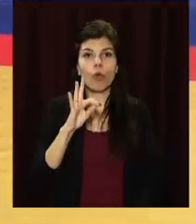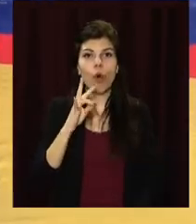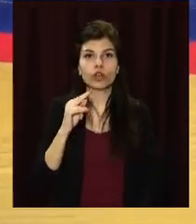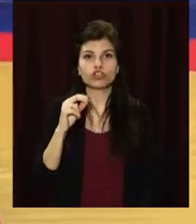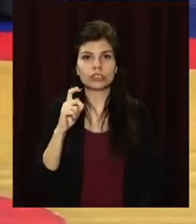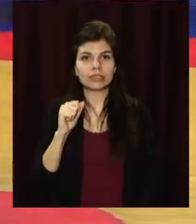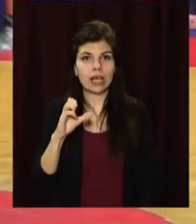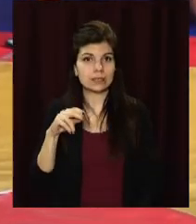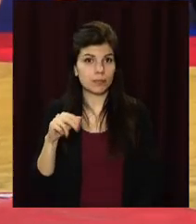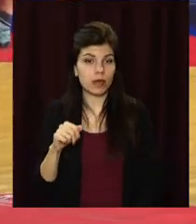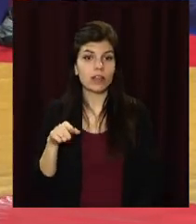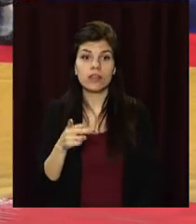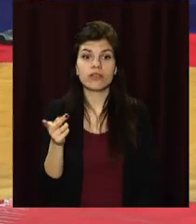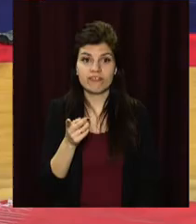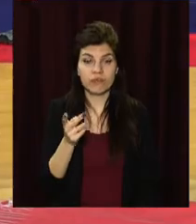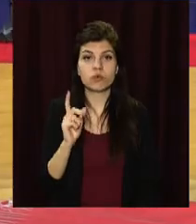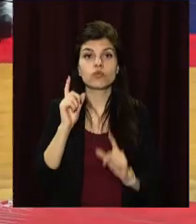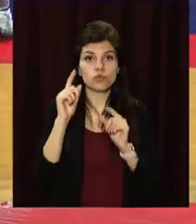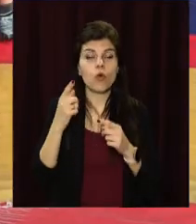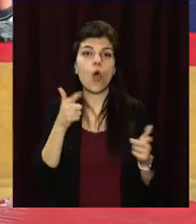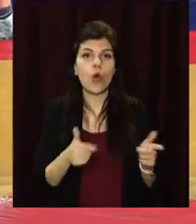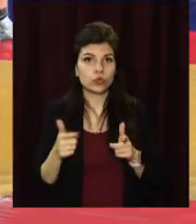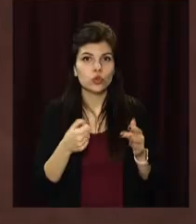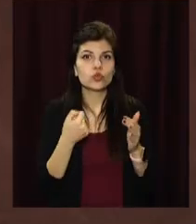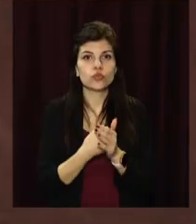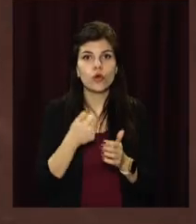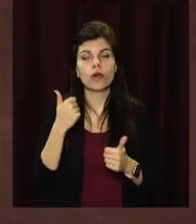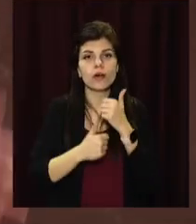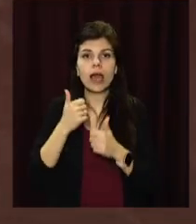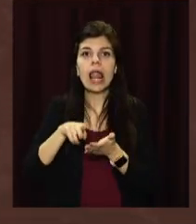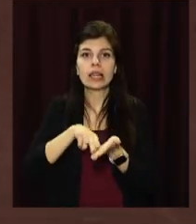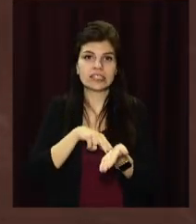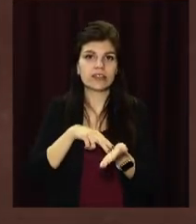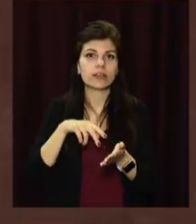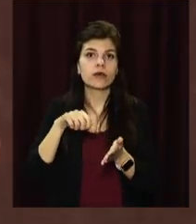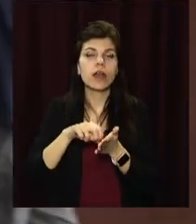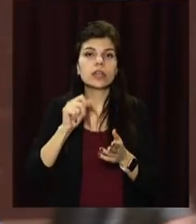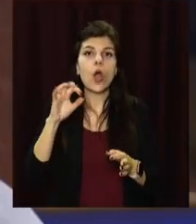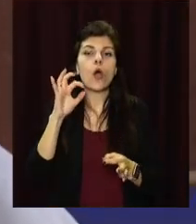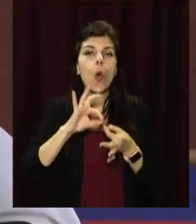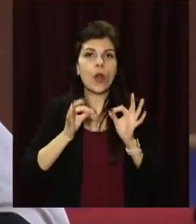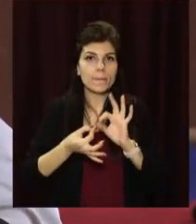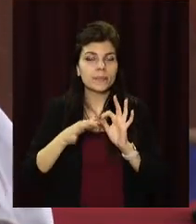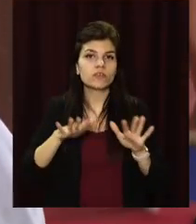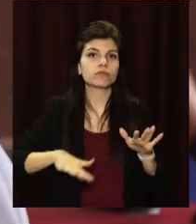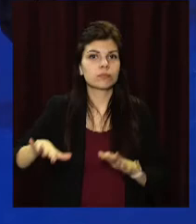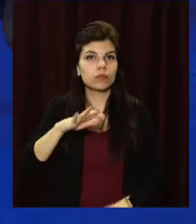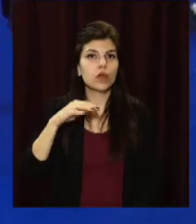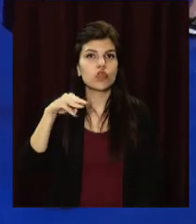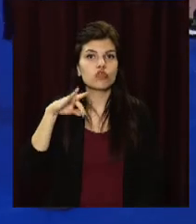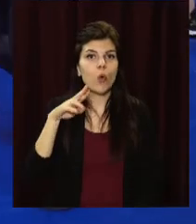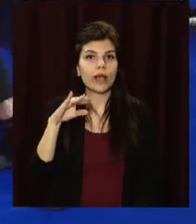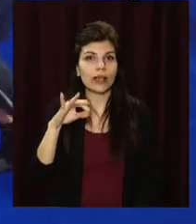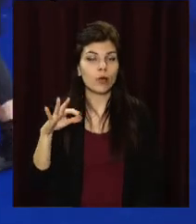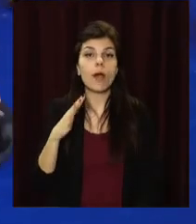Дмитро Васецький і Володимир Яковлев готуватимуться до відбіркового ліцензійного турніру на Олімпійські ігри в Токіо. Ліцензії розіграють